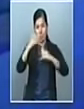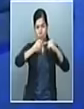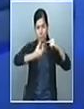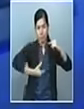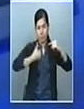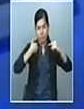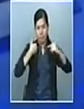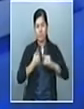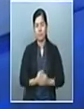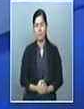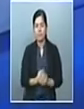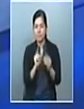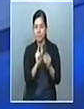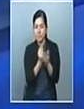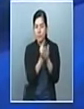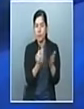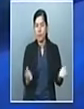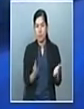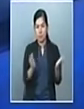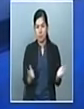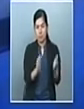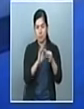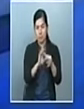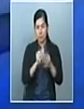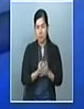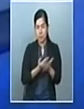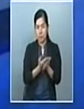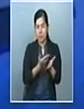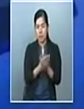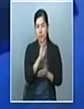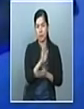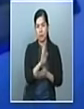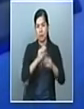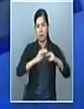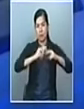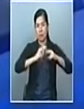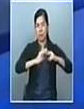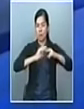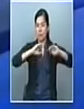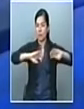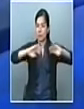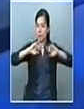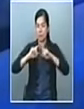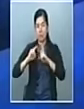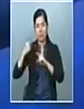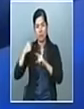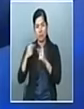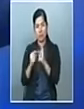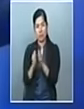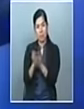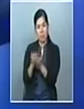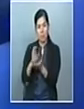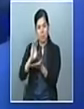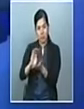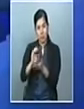ก็น่าจะเป็นการสนับสนุนส่งเสริมให้เกิดการใช้จ่ายของภาคเอกชนให้เกิดการลงทุนของภาครัฐรวมไปถึงการเ